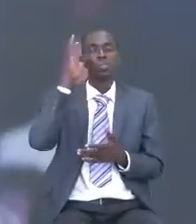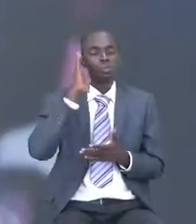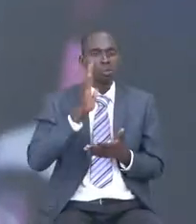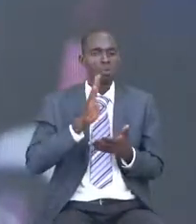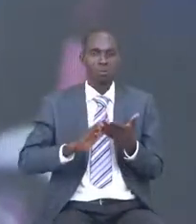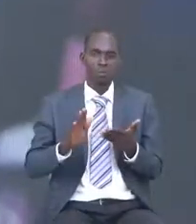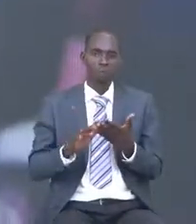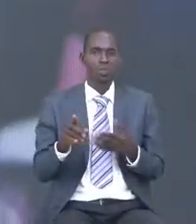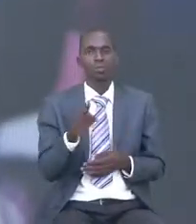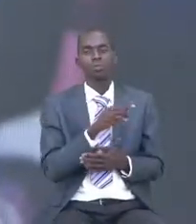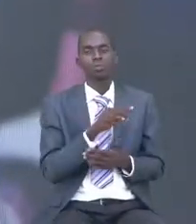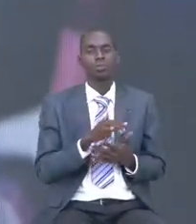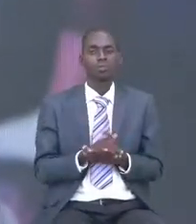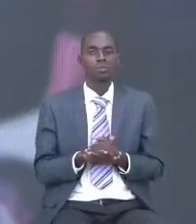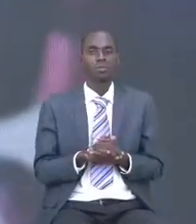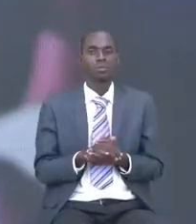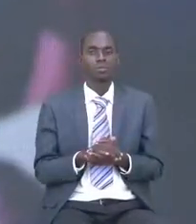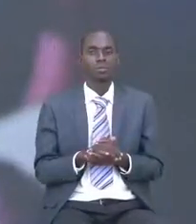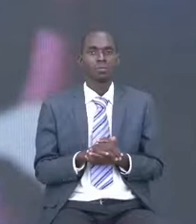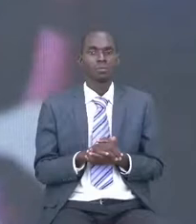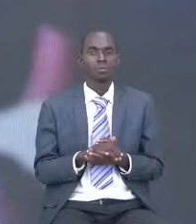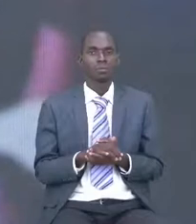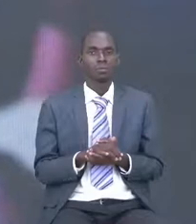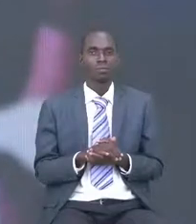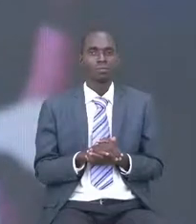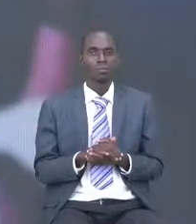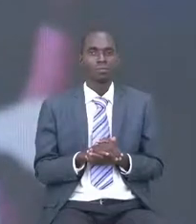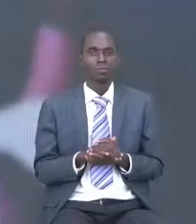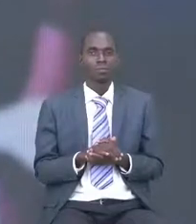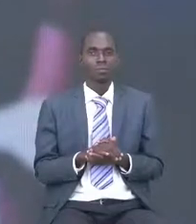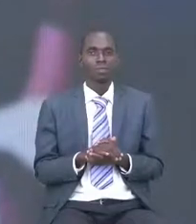Seigneur. Il va te pardonner.